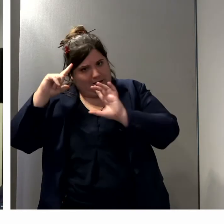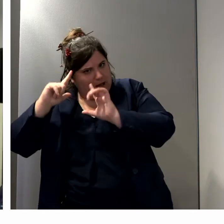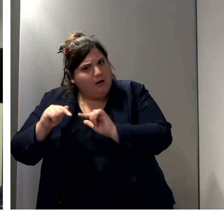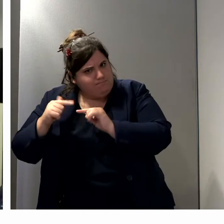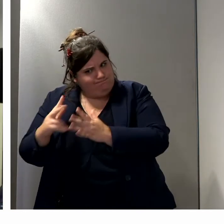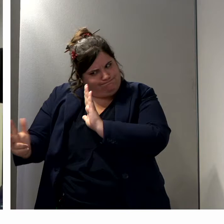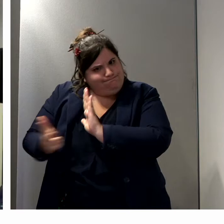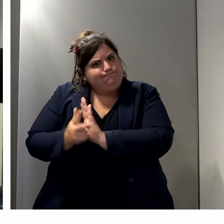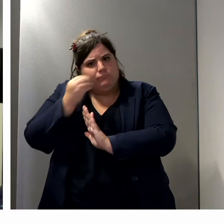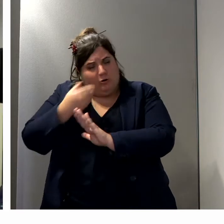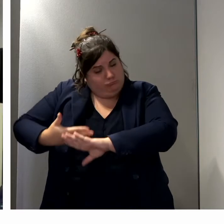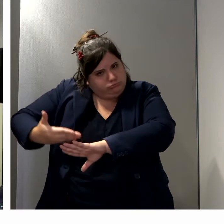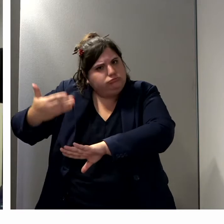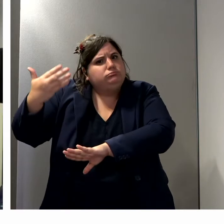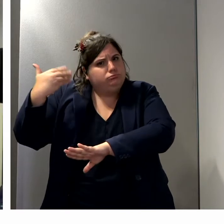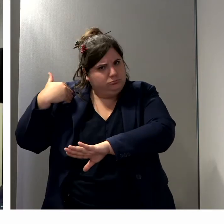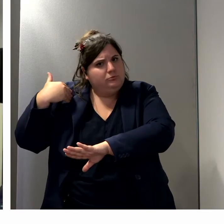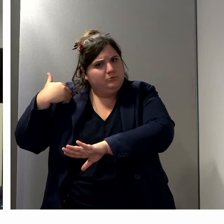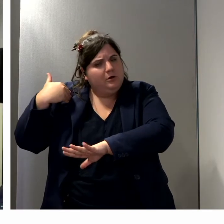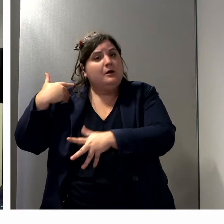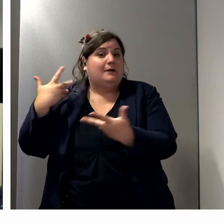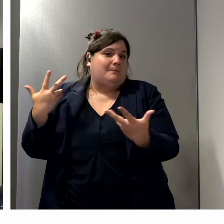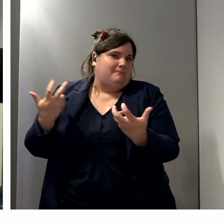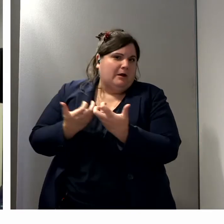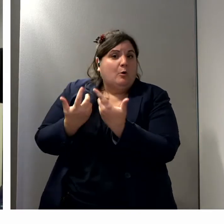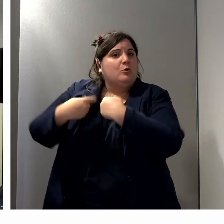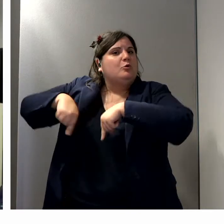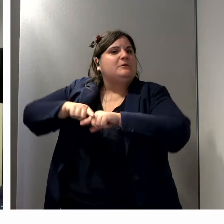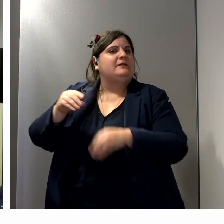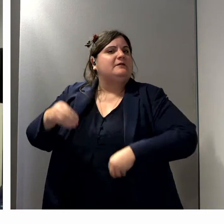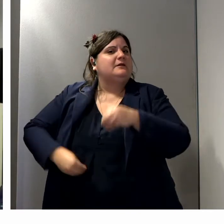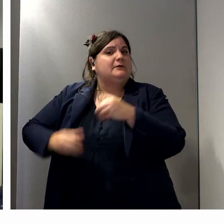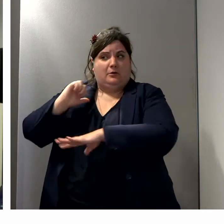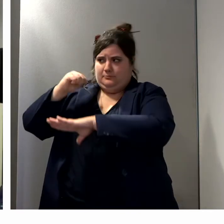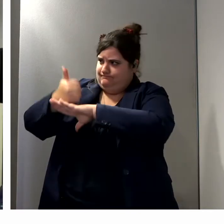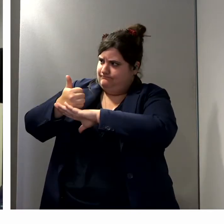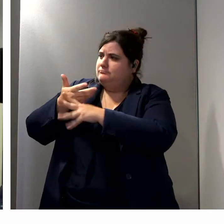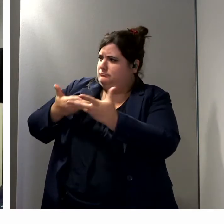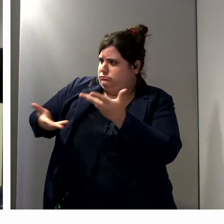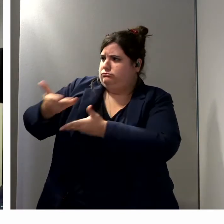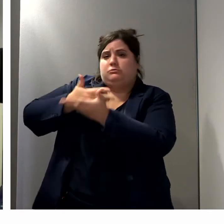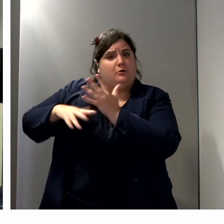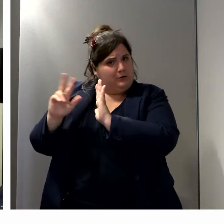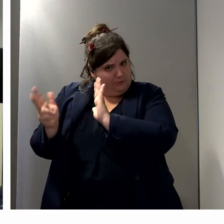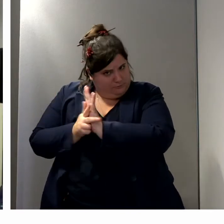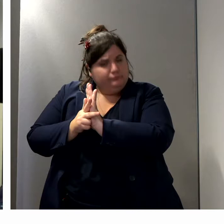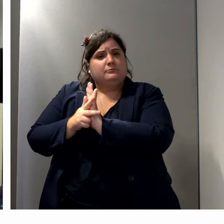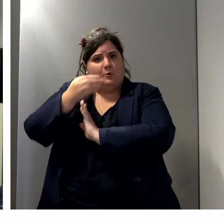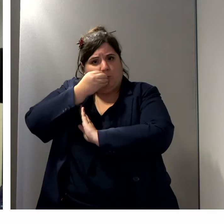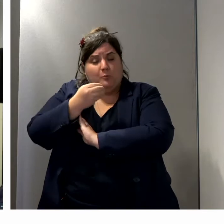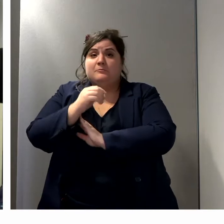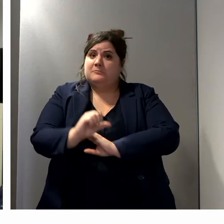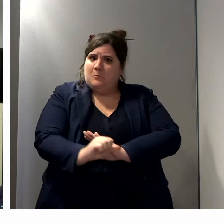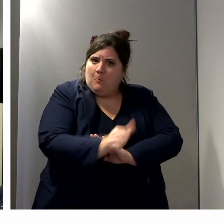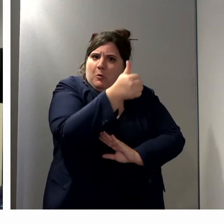digitale avait été validé, notamment par le comité directeur avant le confinement. Puis le premier confinement